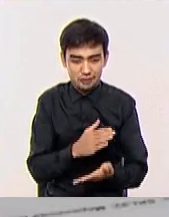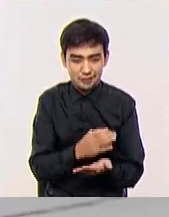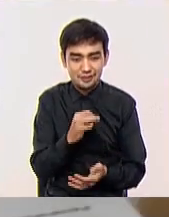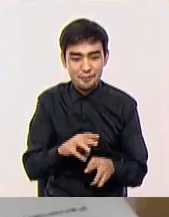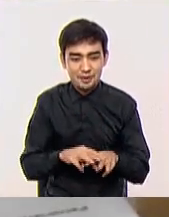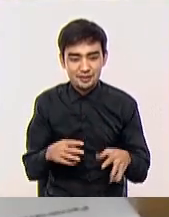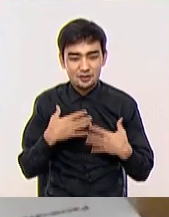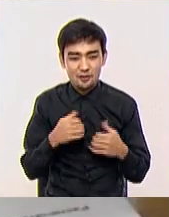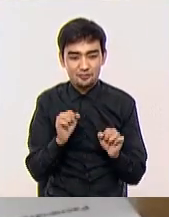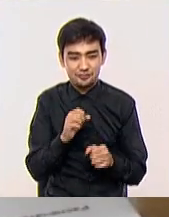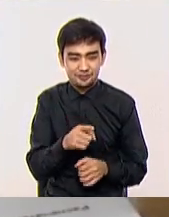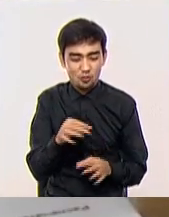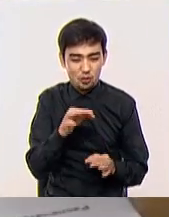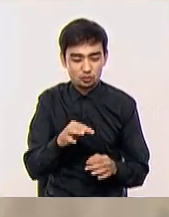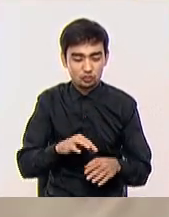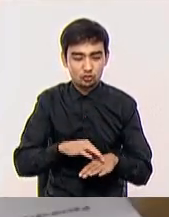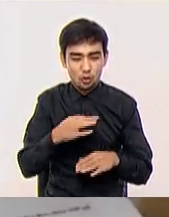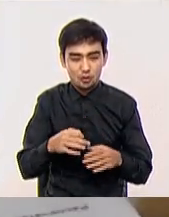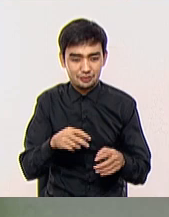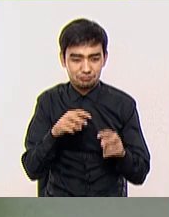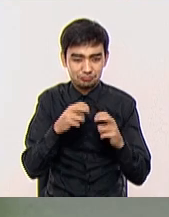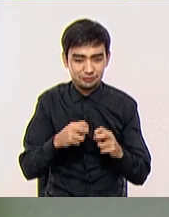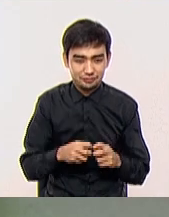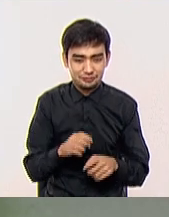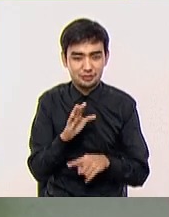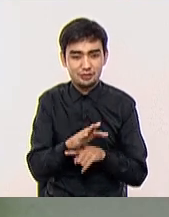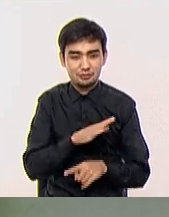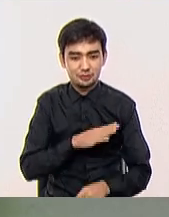осы жайтқа байланысты қатаң тексеріс өткізуді сұрап отыр.